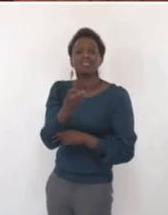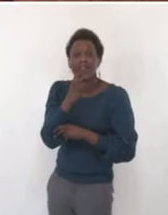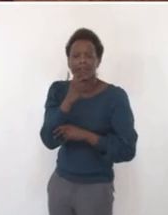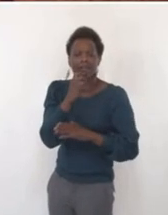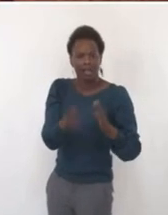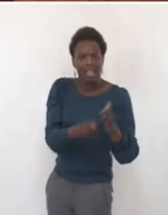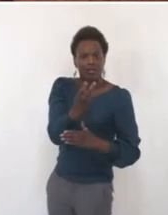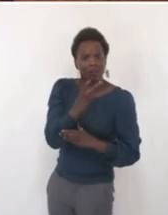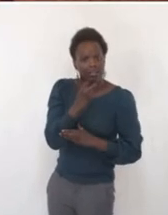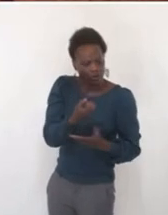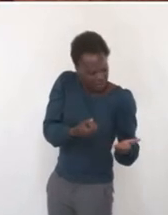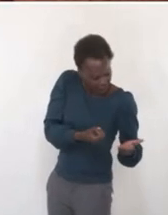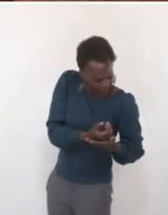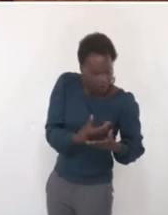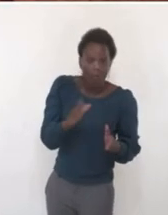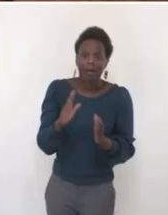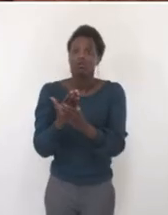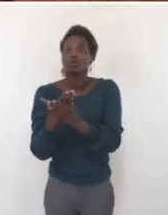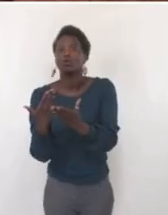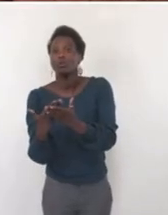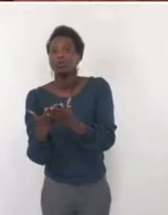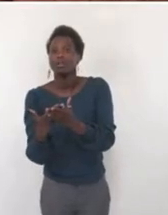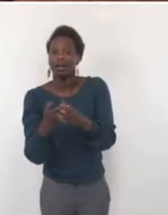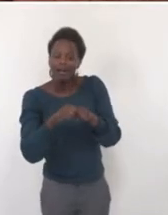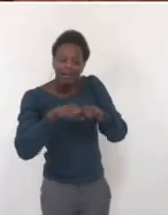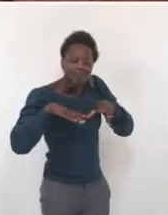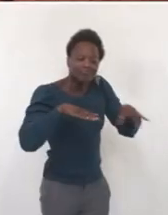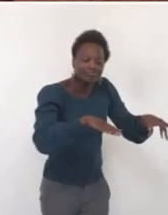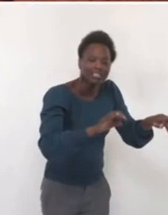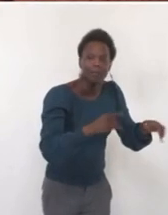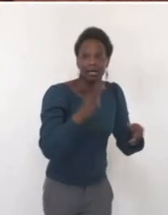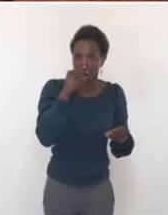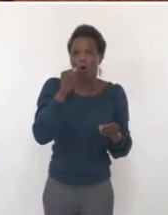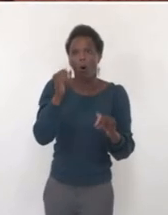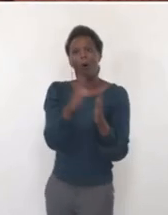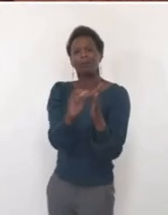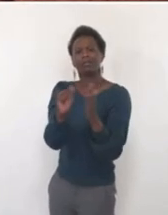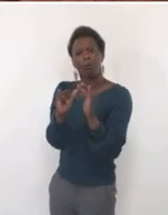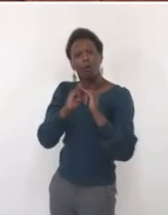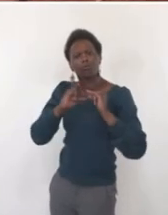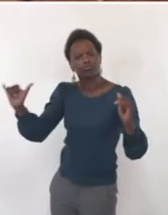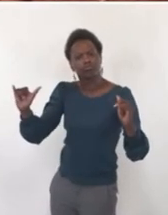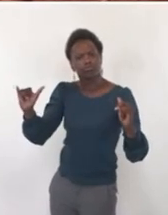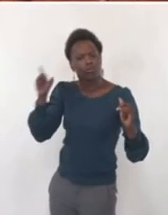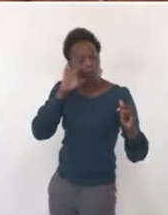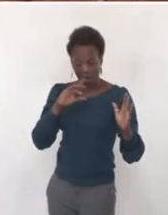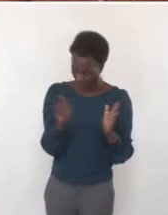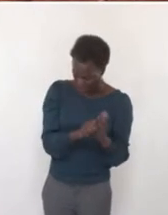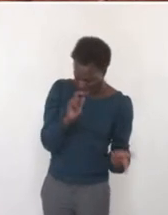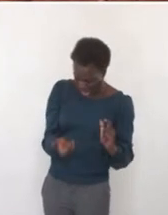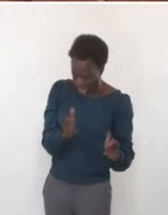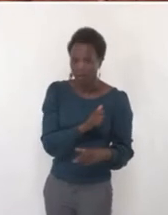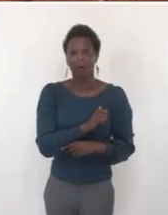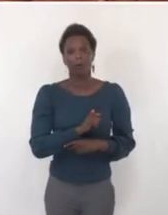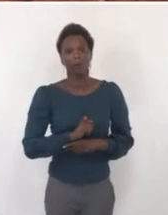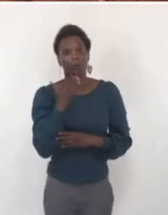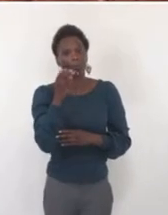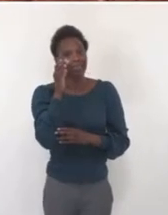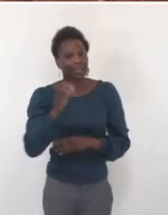le font, mais ce document-là n'est pas donné, n'est pas distribué. Je crois que ça serait un geste symbolique majeur vu l'époque que nous vivons. Merci de votre écoute.